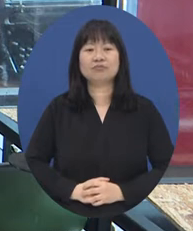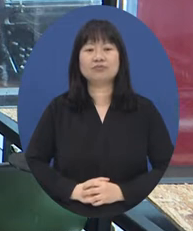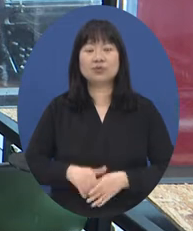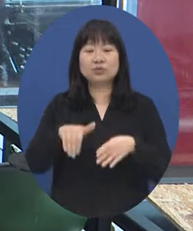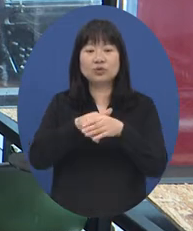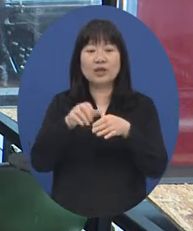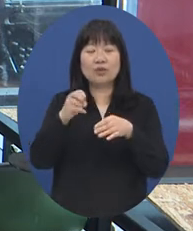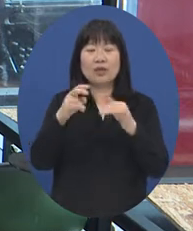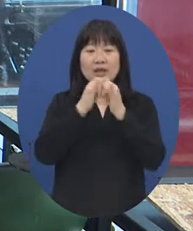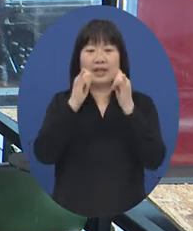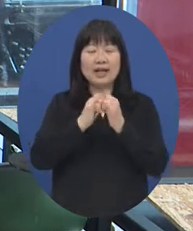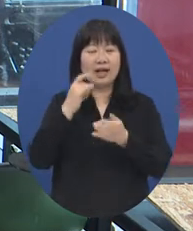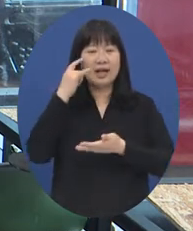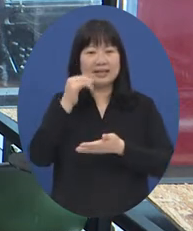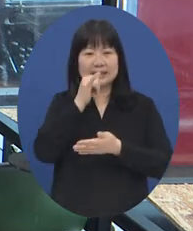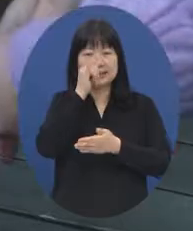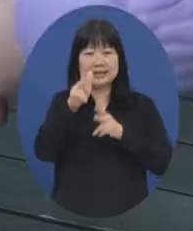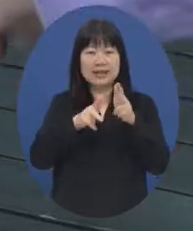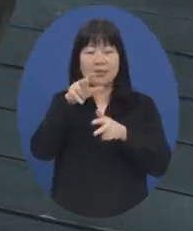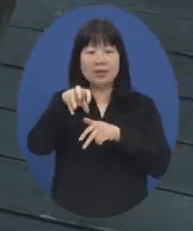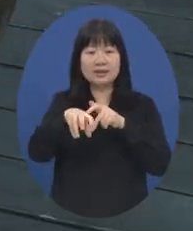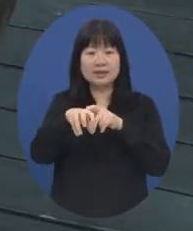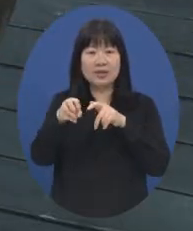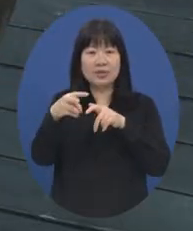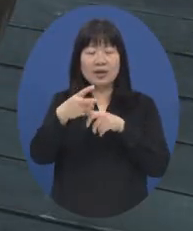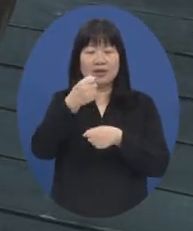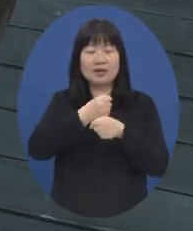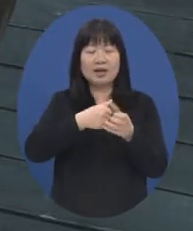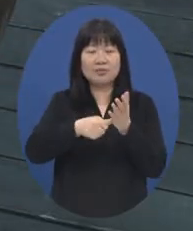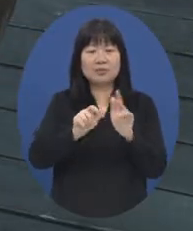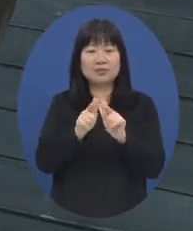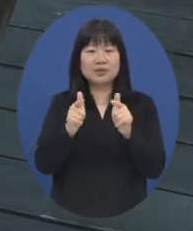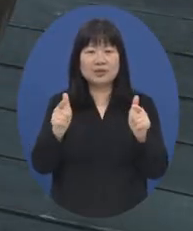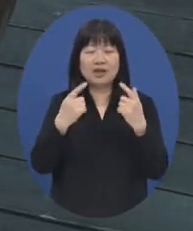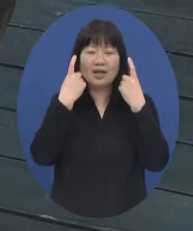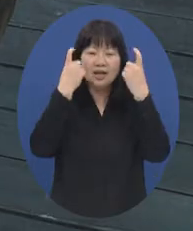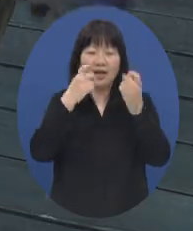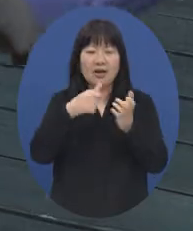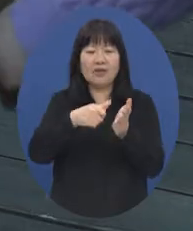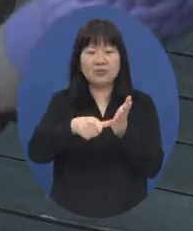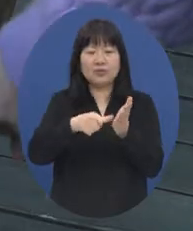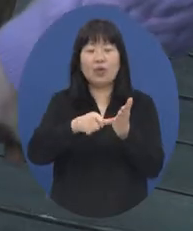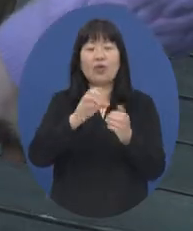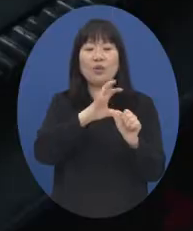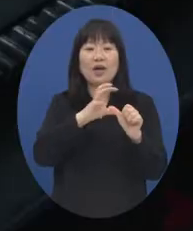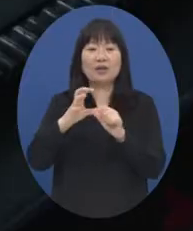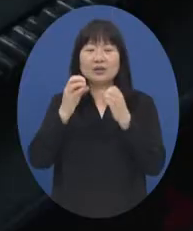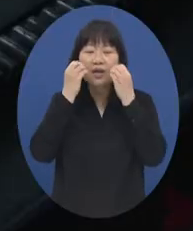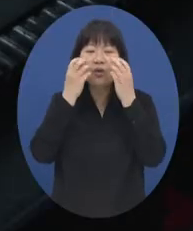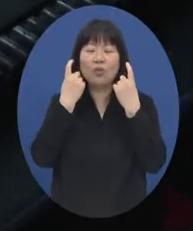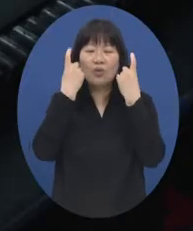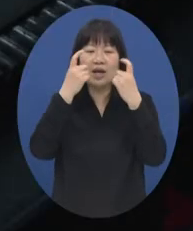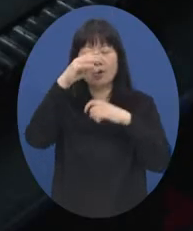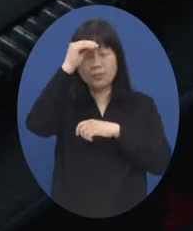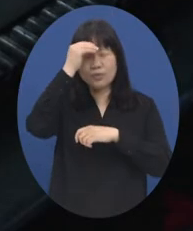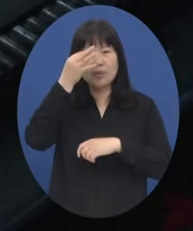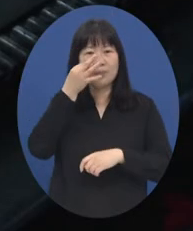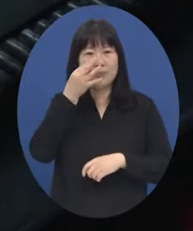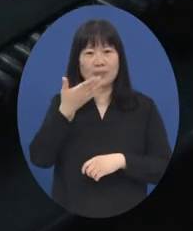문화 또는 사회적 가치가 있는 산업 현장이나 생산품 등을 관광 자원으로 활용하는 새로운 관광